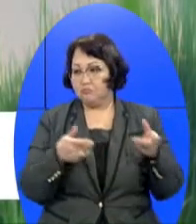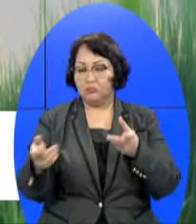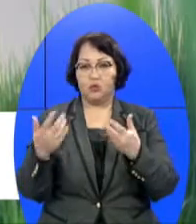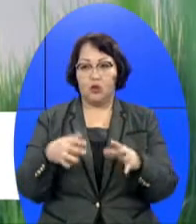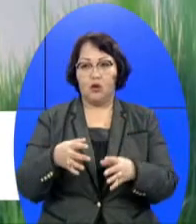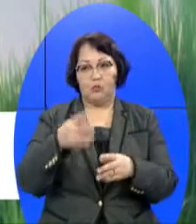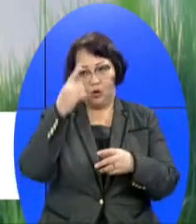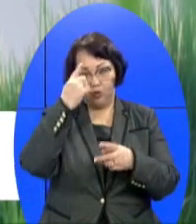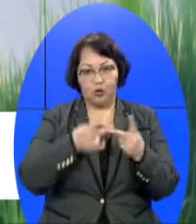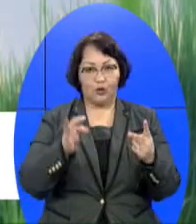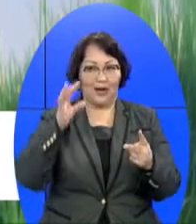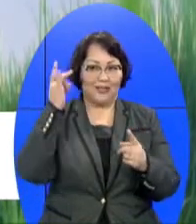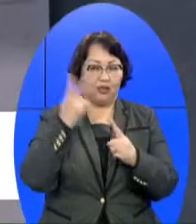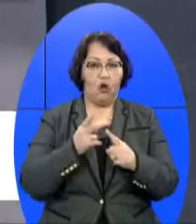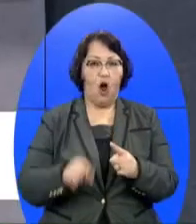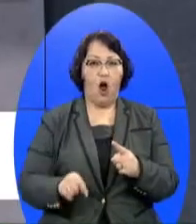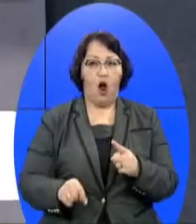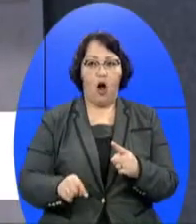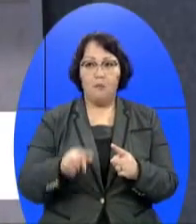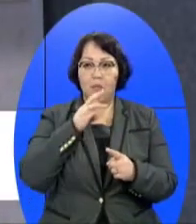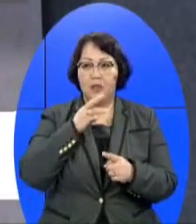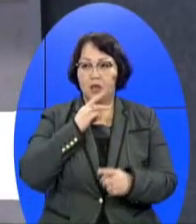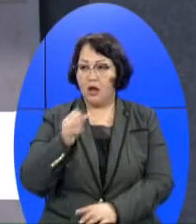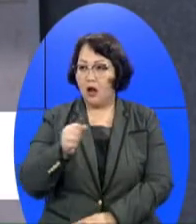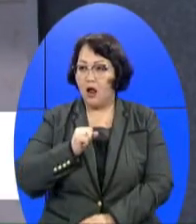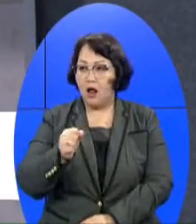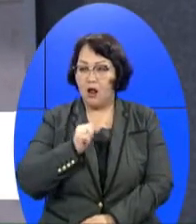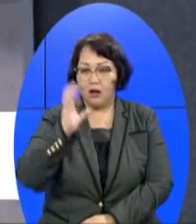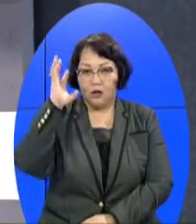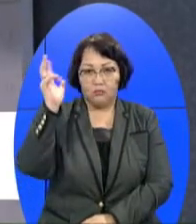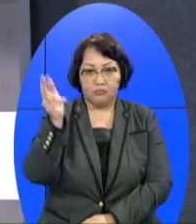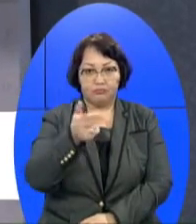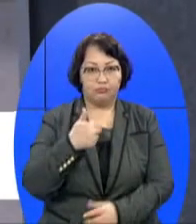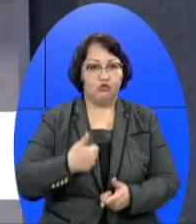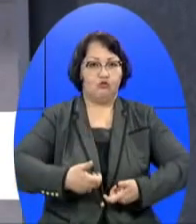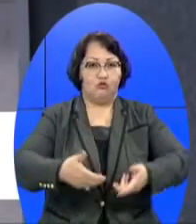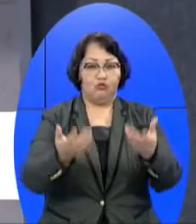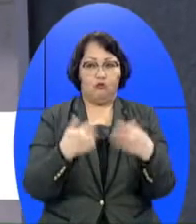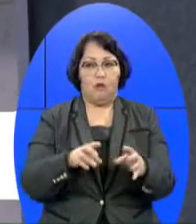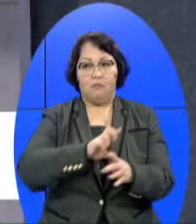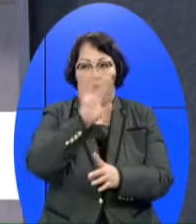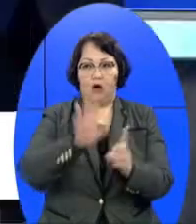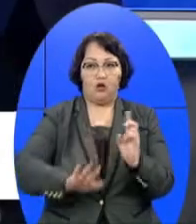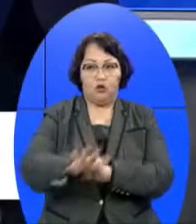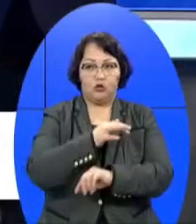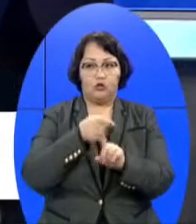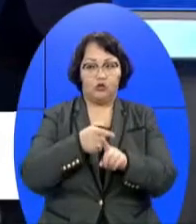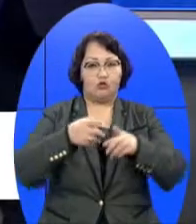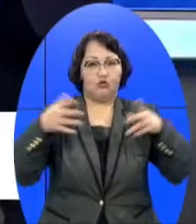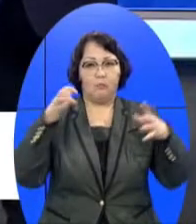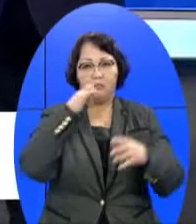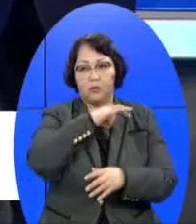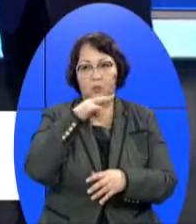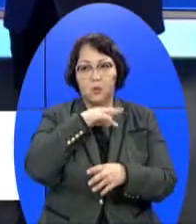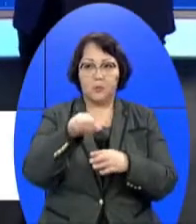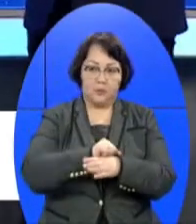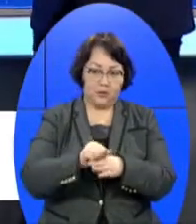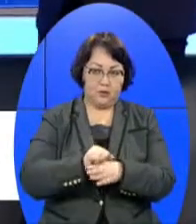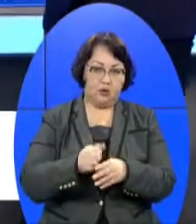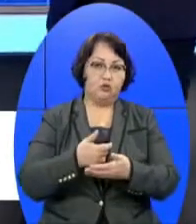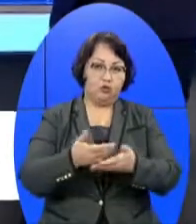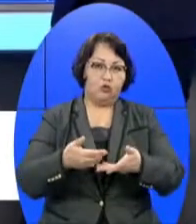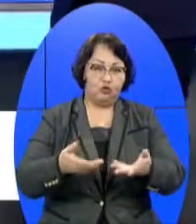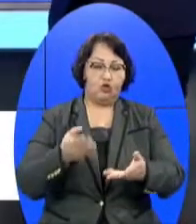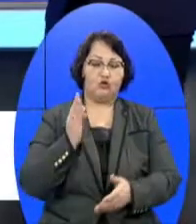нийтийн радио телевиз тухай бүрд нь газар дээрээс нь шуурхаан мэдээлж ажилласнаас гадна байгаль орчны чиглэлээр томоохон контентуудыг бэлтгэн үзэгчдэд